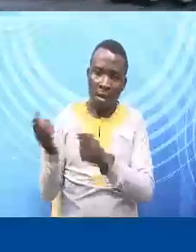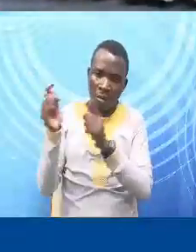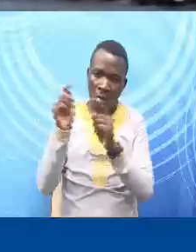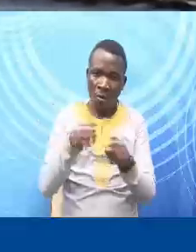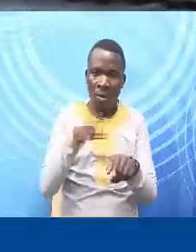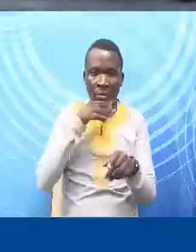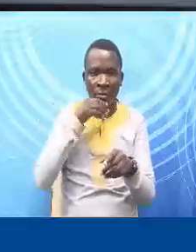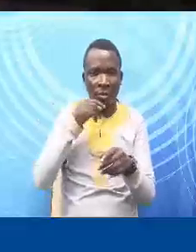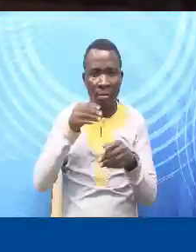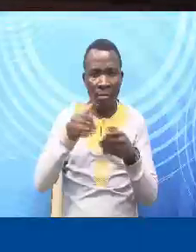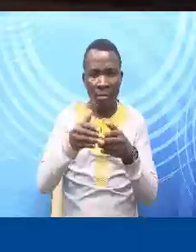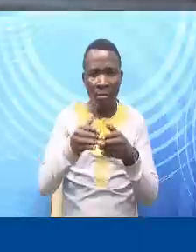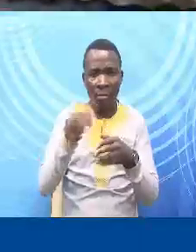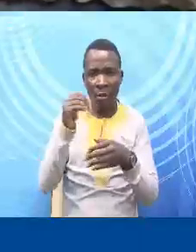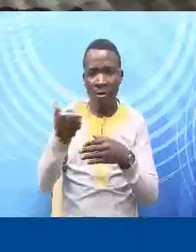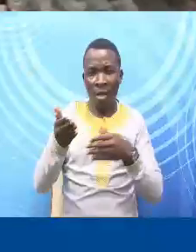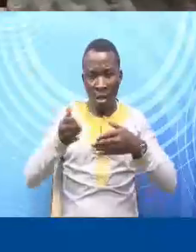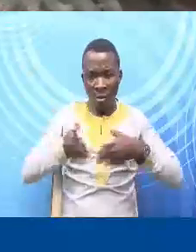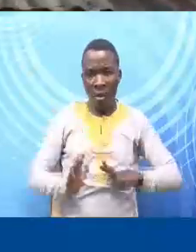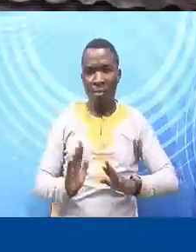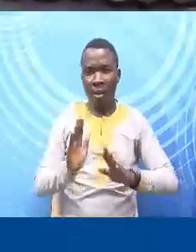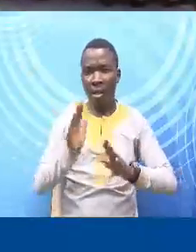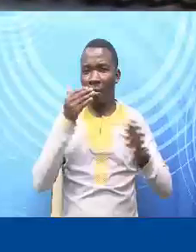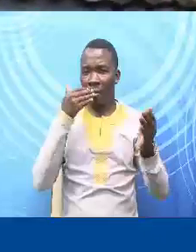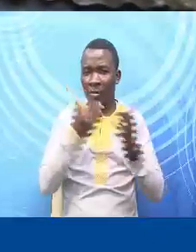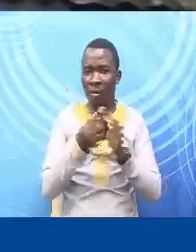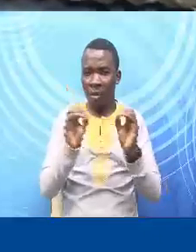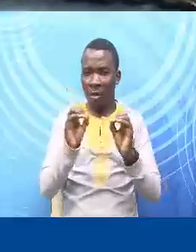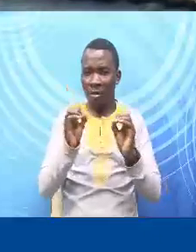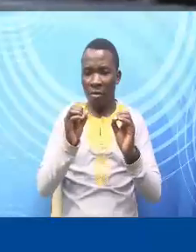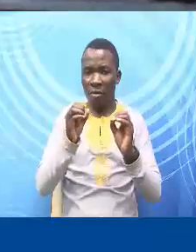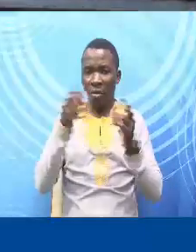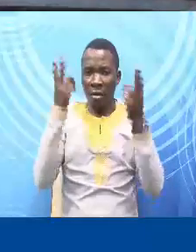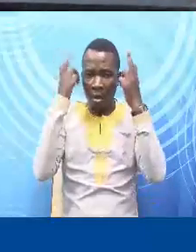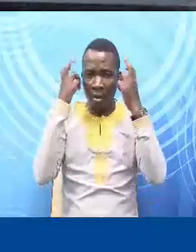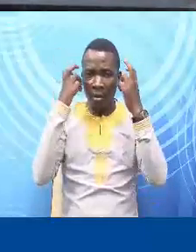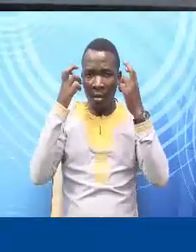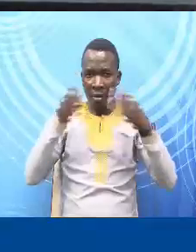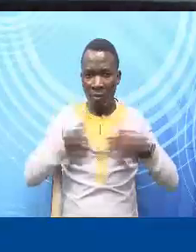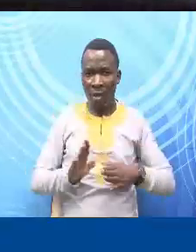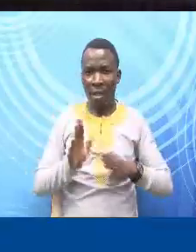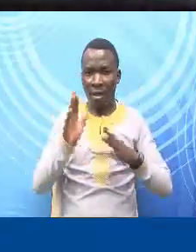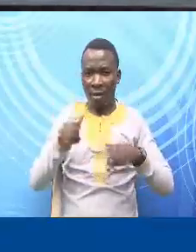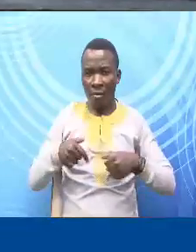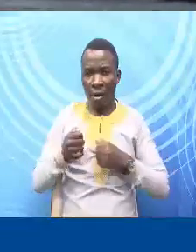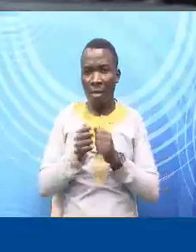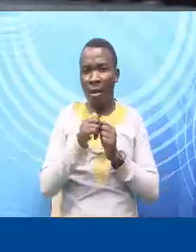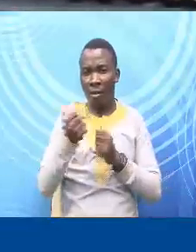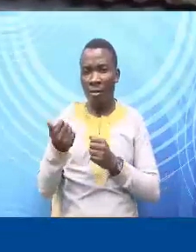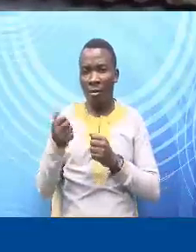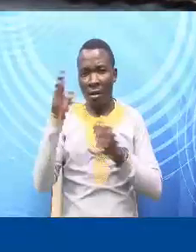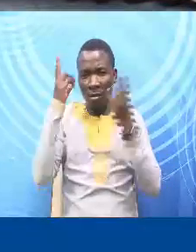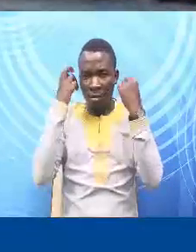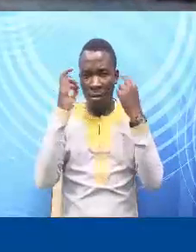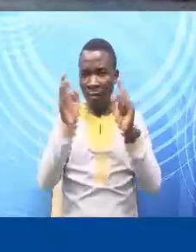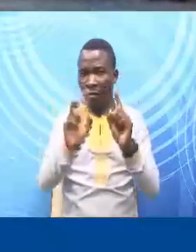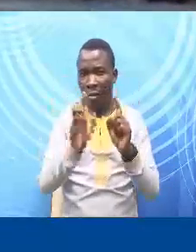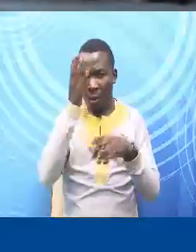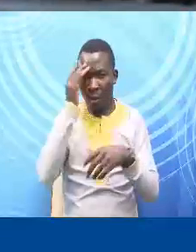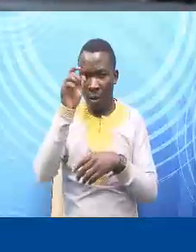rukabyara. Icyo gihe rero ntabwo ari byiza ku rukwavu rubyara rubana mu kibuti n'urundi rukwavu, kuko ruba